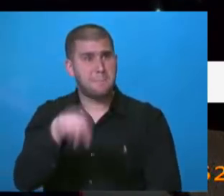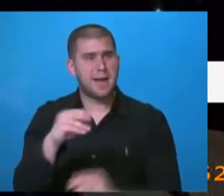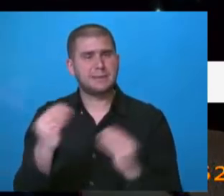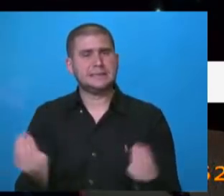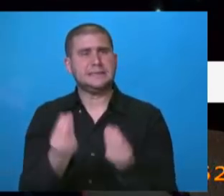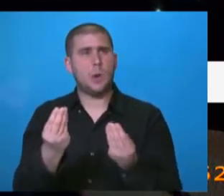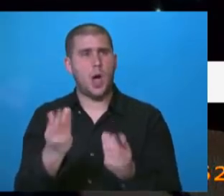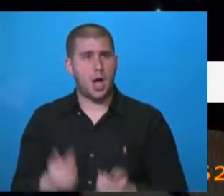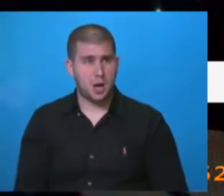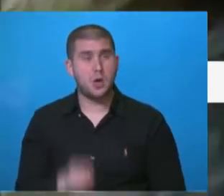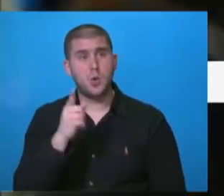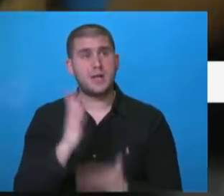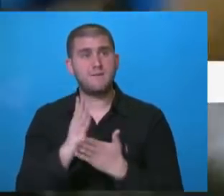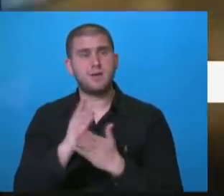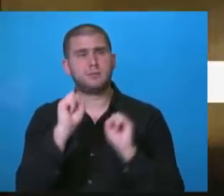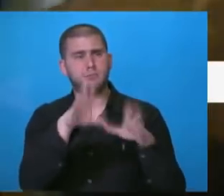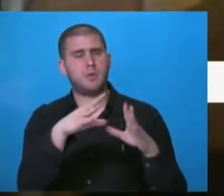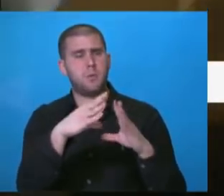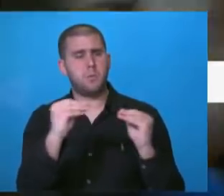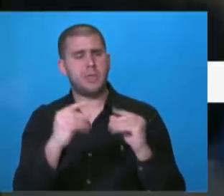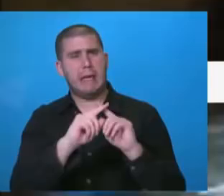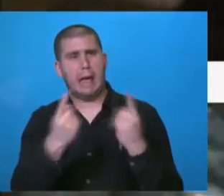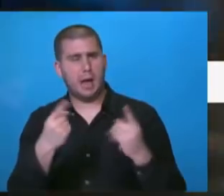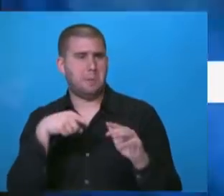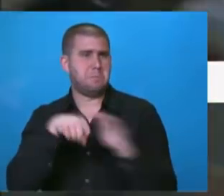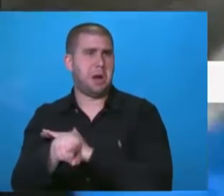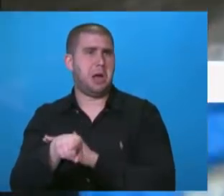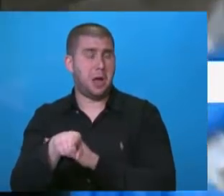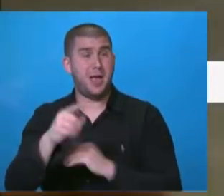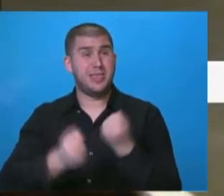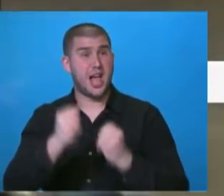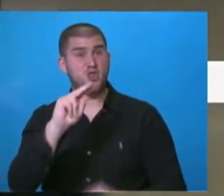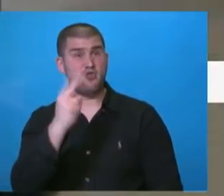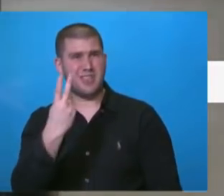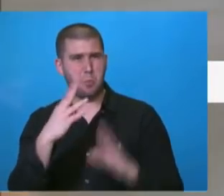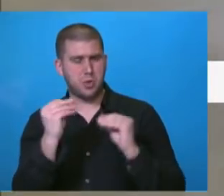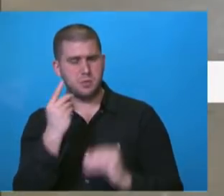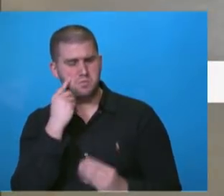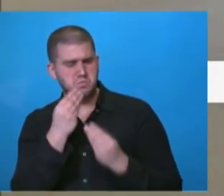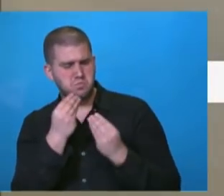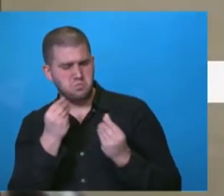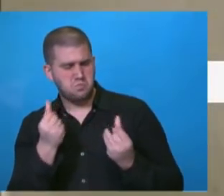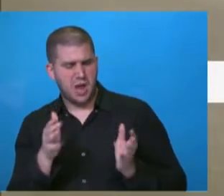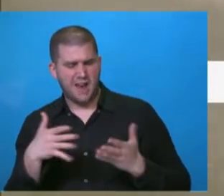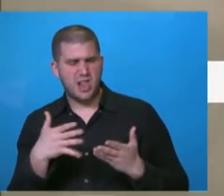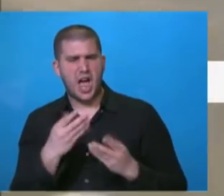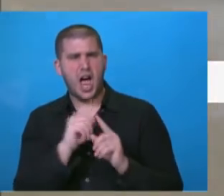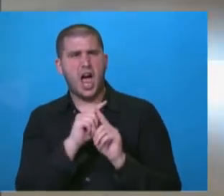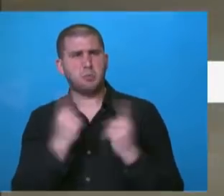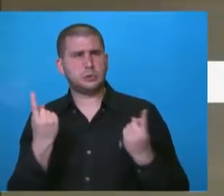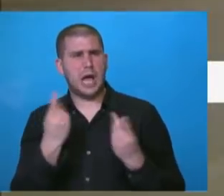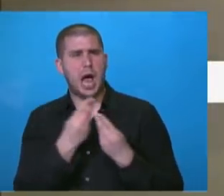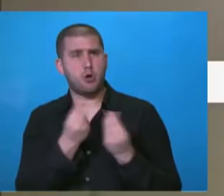אצלו. הוא העביר אותה למונית אחרת וברח. הנהג השני, שהבחין בחבילה החשודה שאנחנו